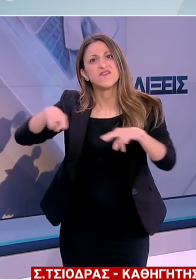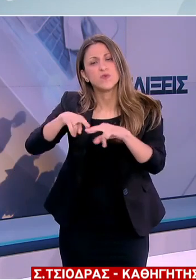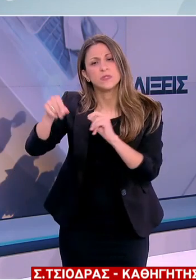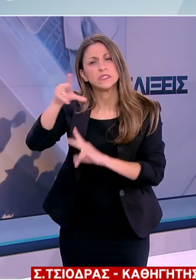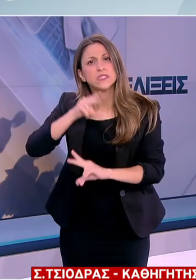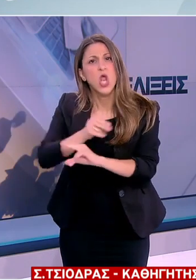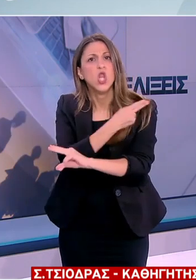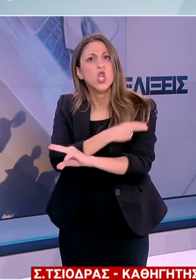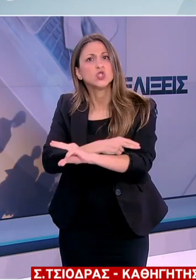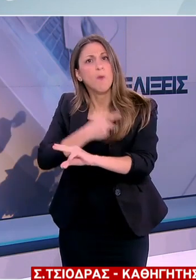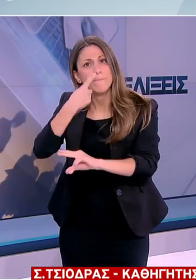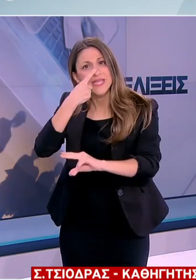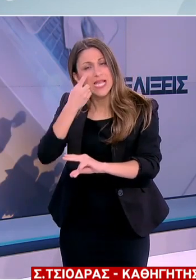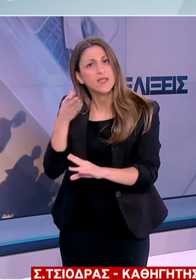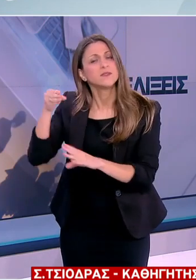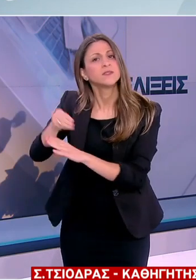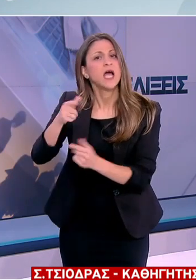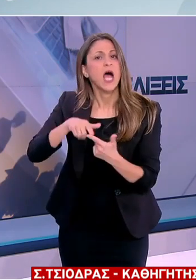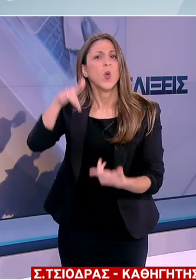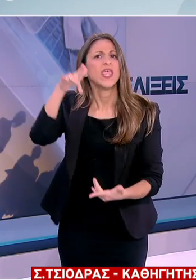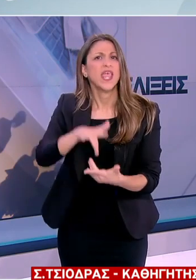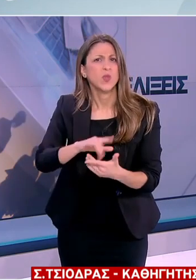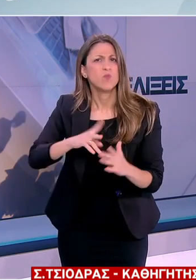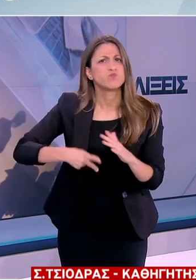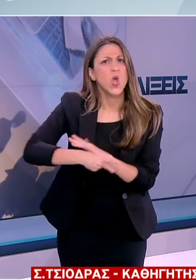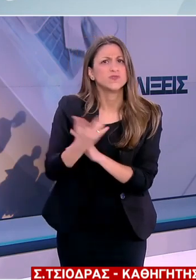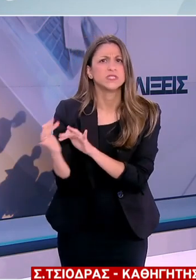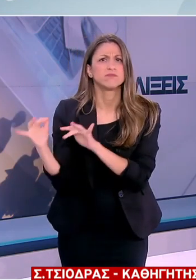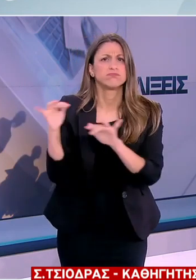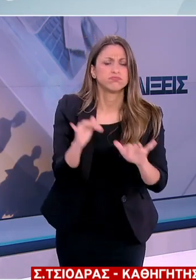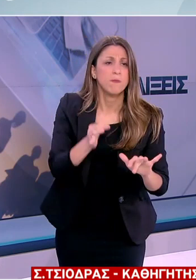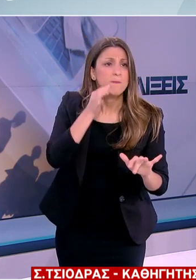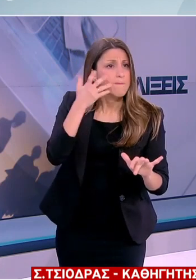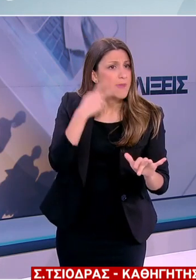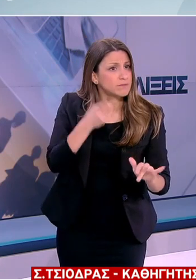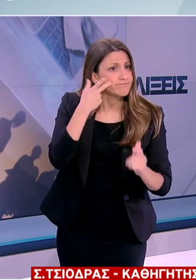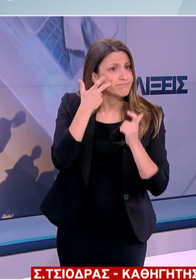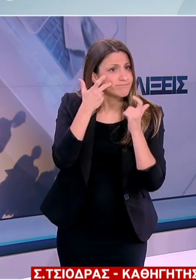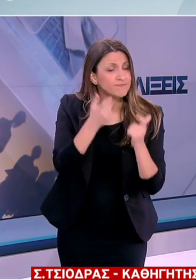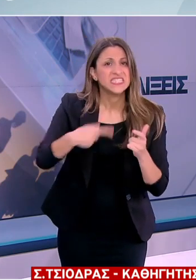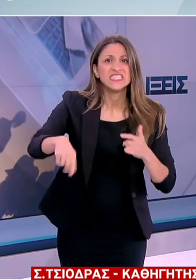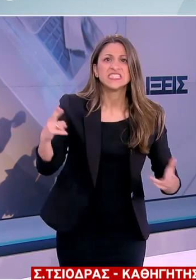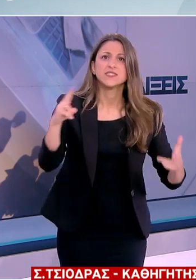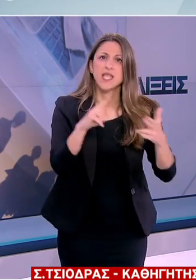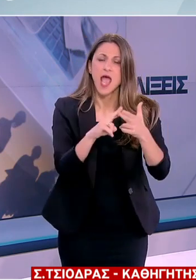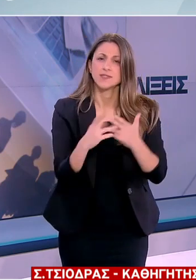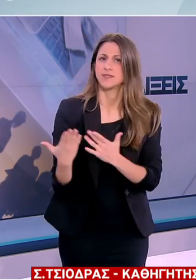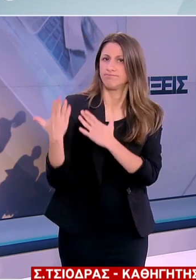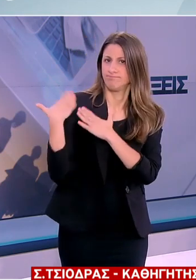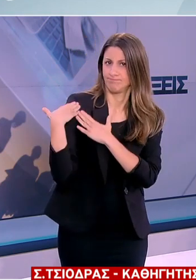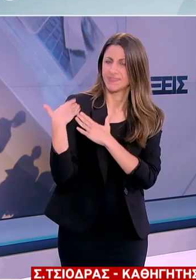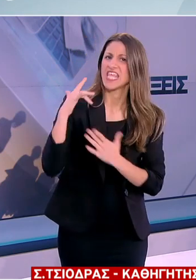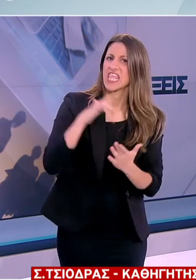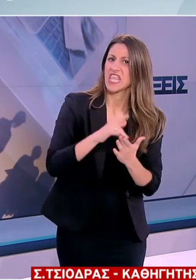Γενικό Νοσοκομείο Μυτιλίνης και επίσκεψη στο Κέντρο Υποδοχής και Ταυτοποίησης Μεταναστών, όπου πραγματοποιήθηκε συνάντηση με τους υπευθύνους του Κέντρου,